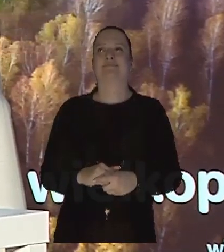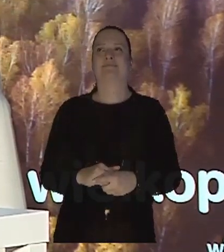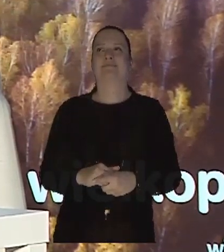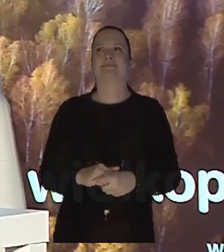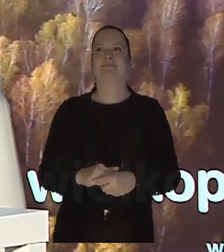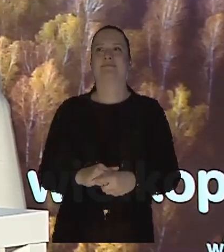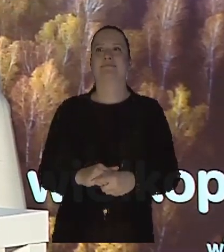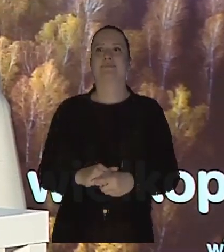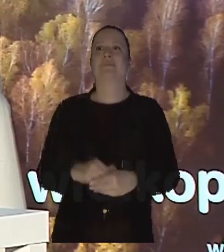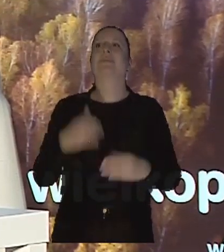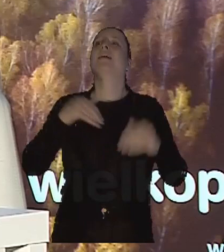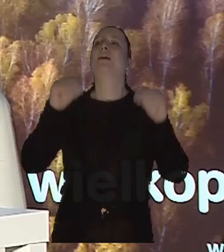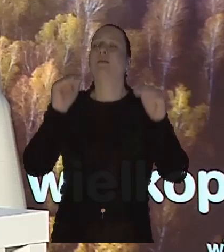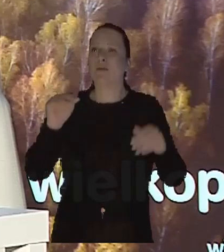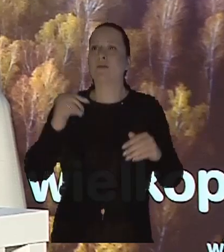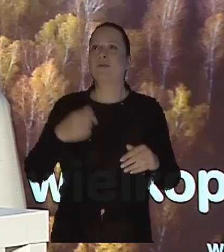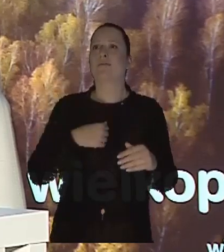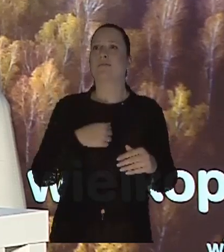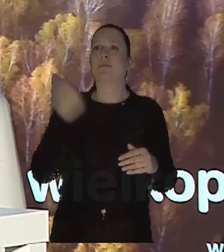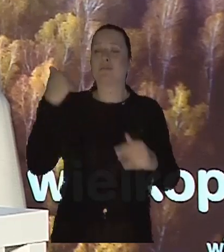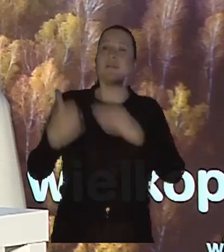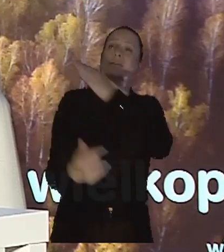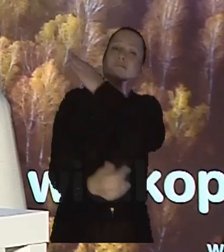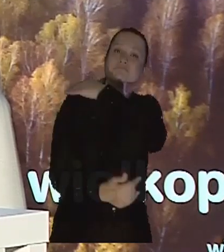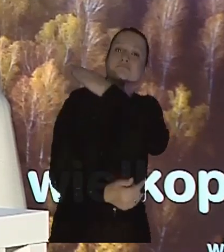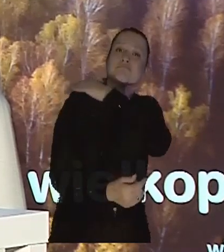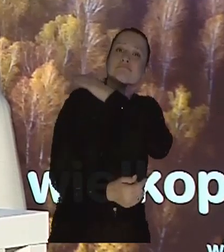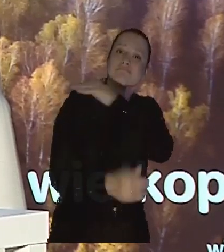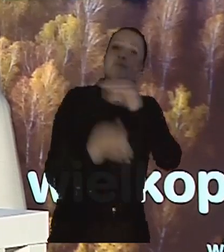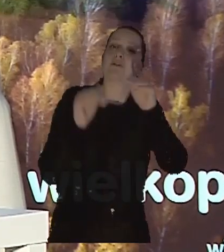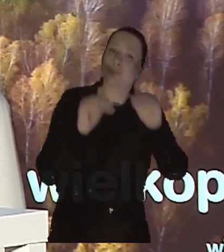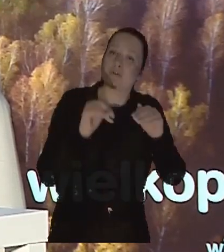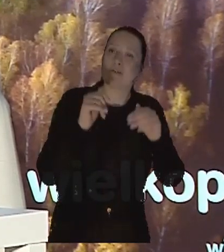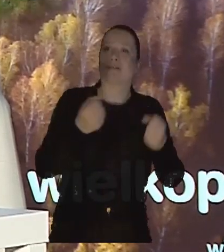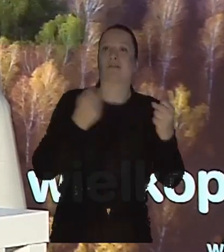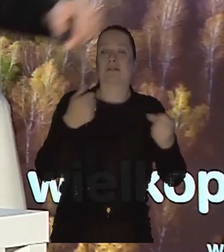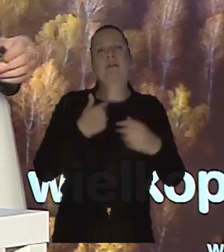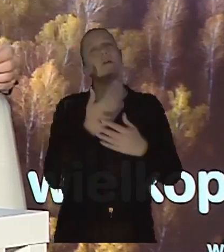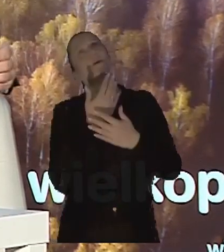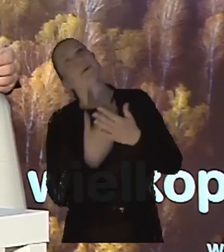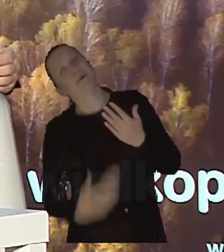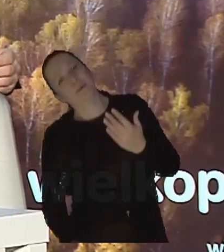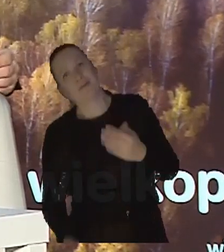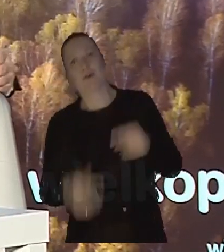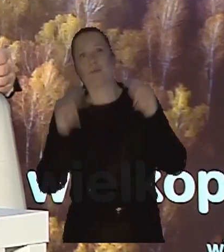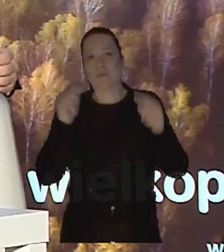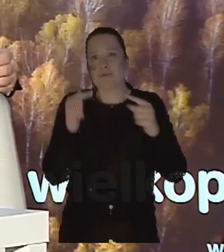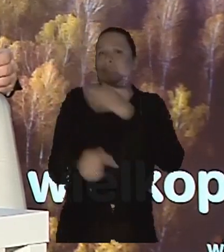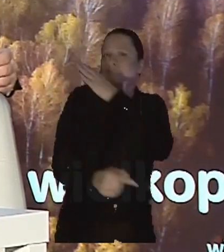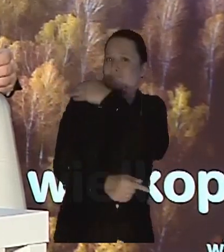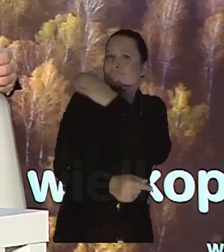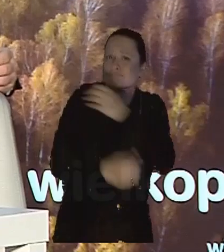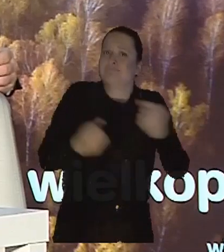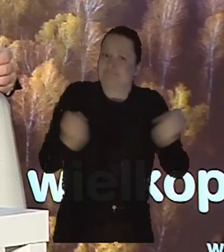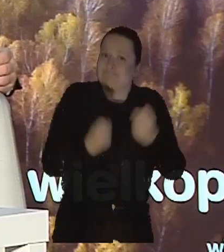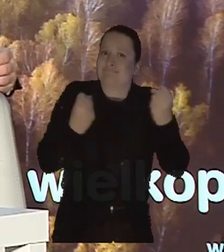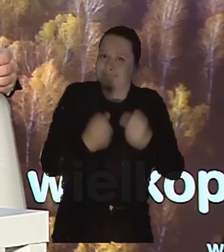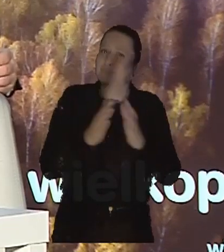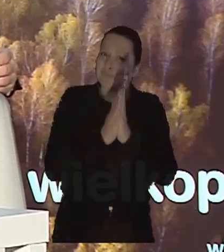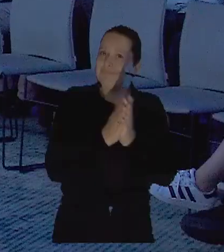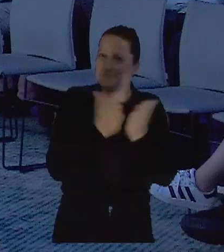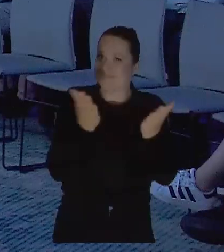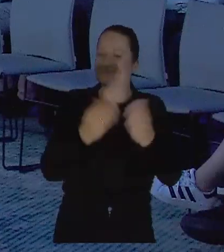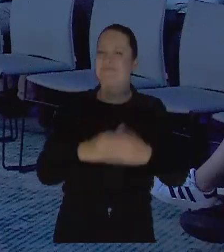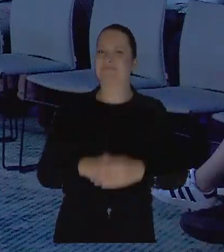Ale można poklepywać tam od tyłu załogę, oni mdleją, więc trzeba im dodawać